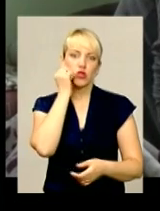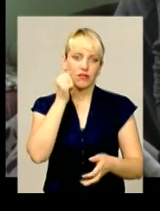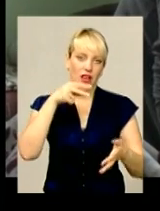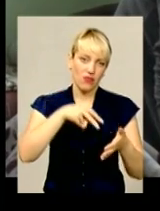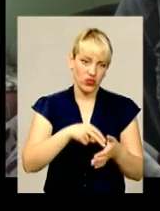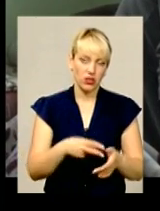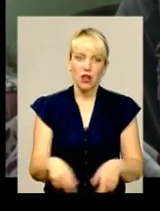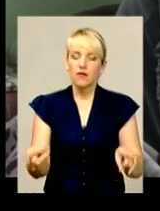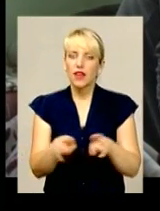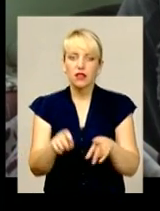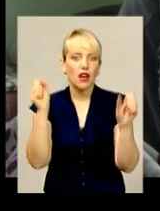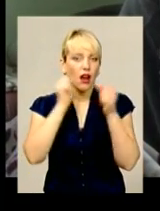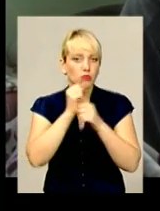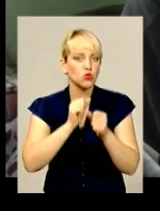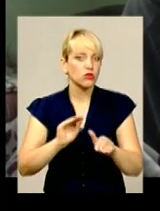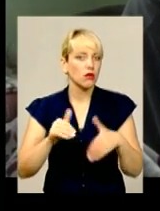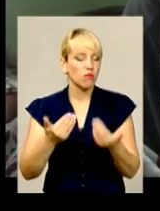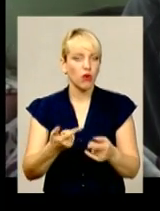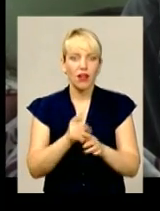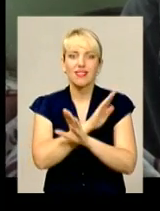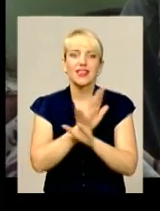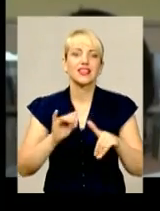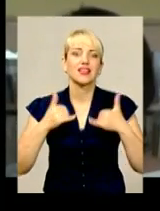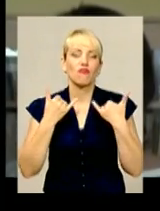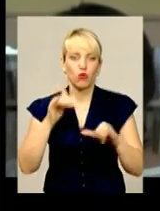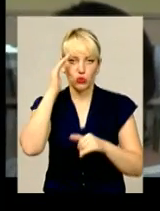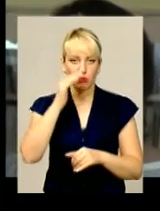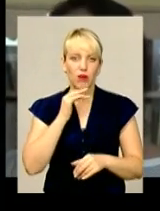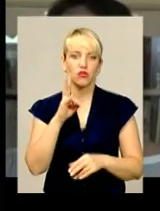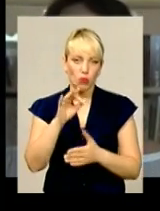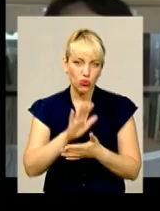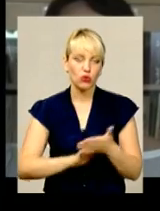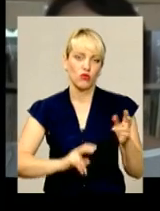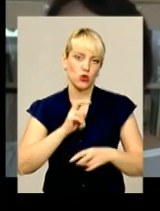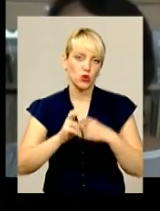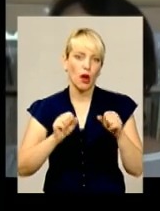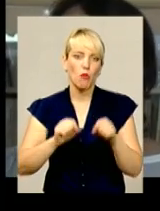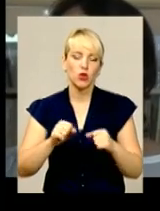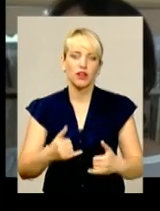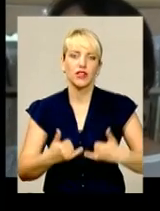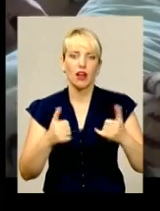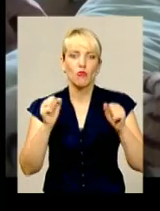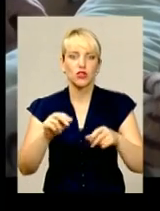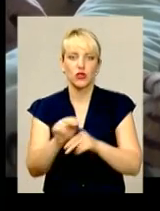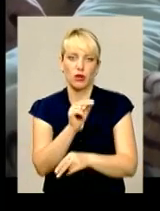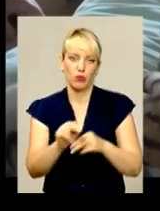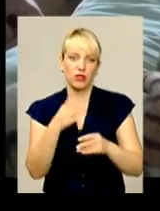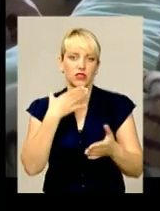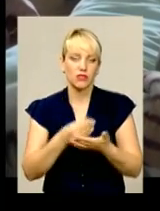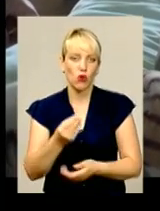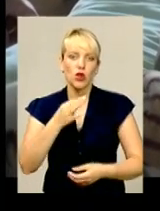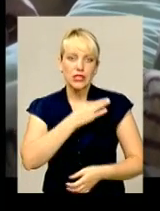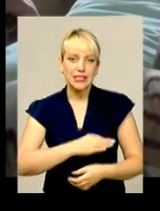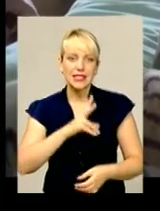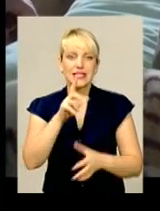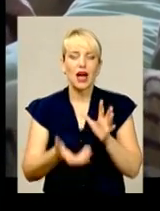Такі абсурдні поради вже не дивують Петра Петрківського, але він продовжує шукати все нові можливості для реабілітації сина. Цього разу вже